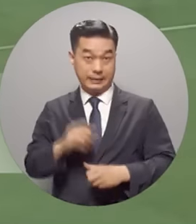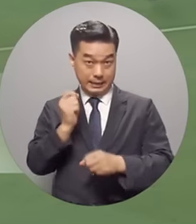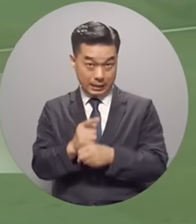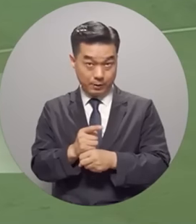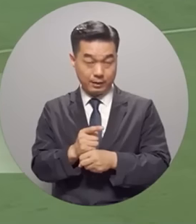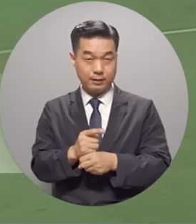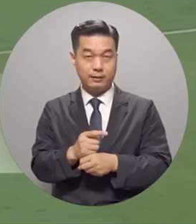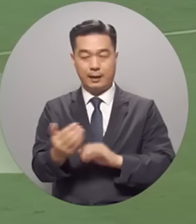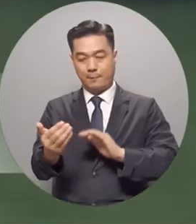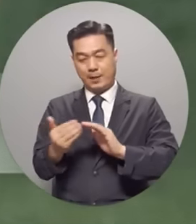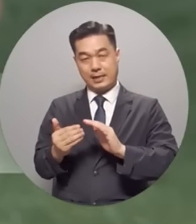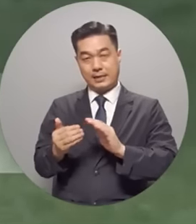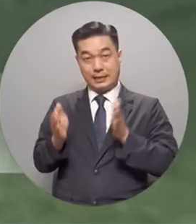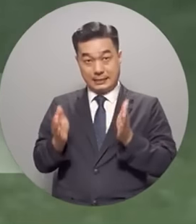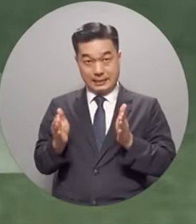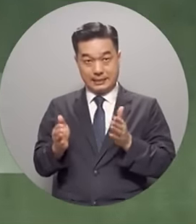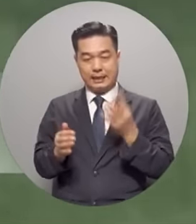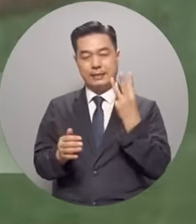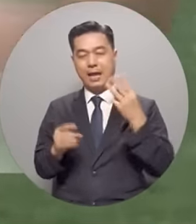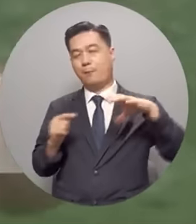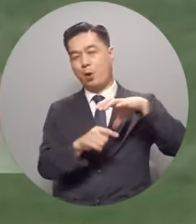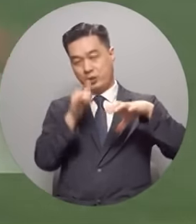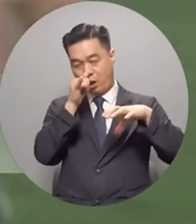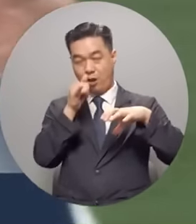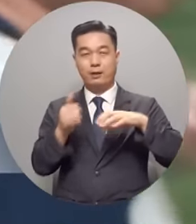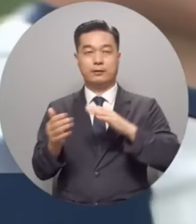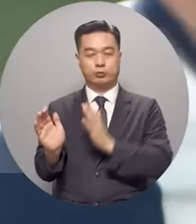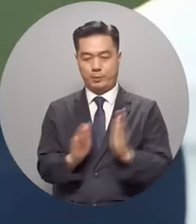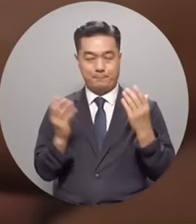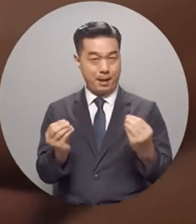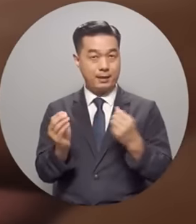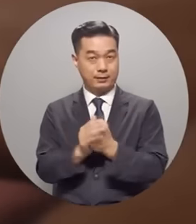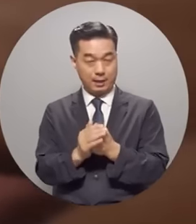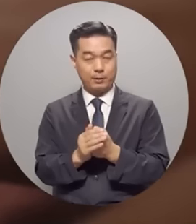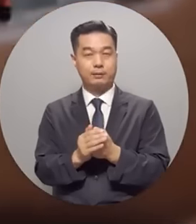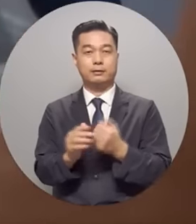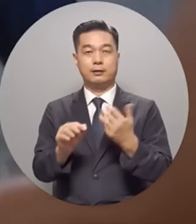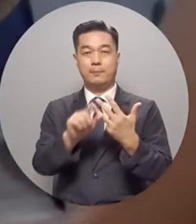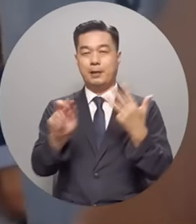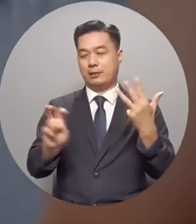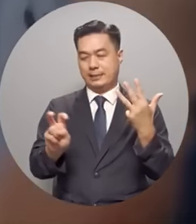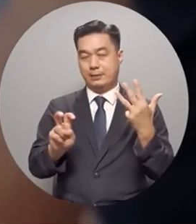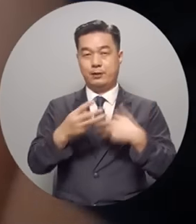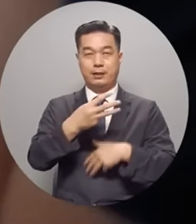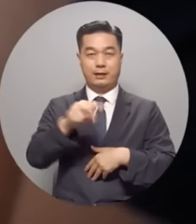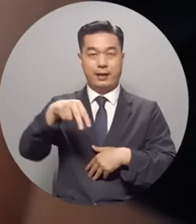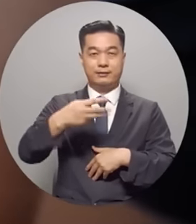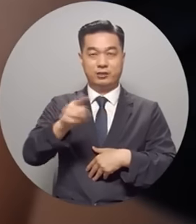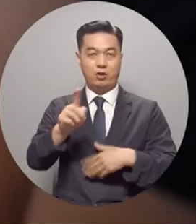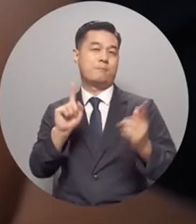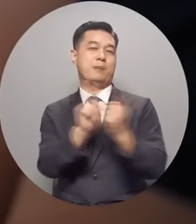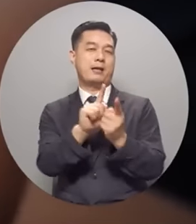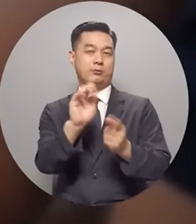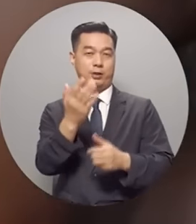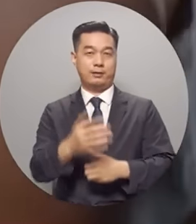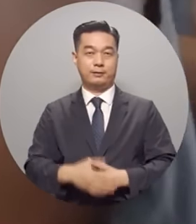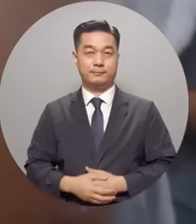세 골을 터뜨리며 예열을 마친 손흥민은 오는 20일 승격팀 레스터시티를 상대로 개막전을 치릅니다.